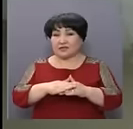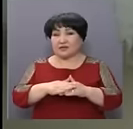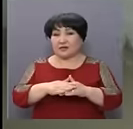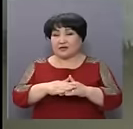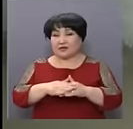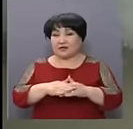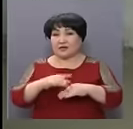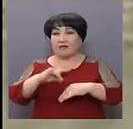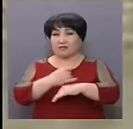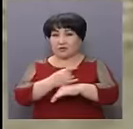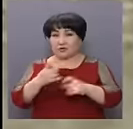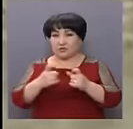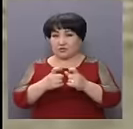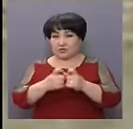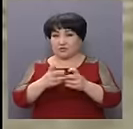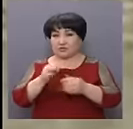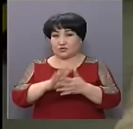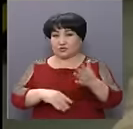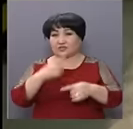кезек Түрксіб ауданы.